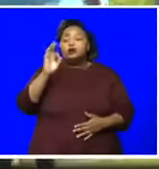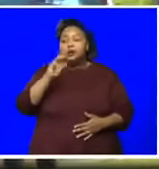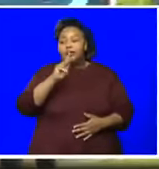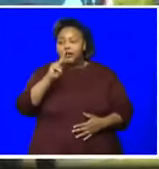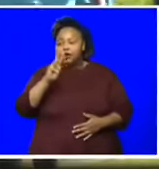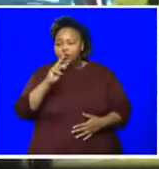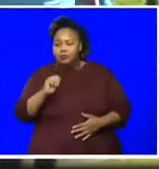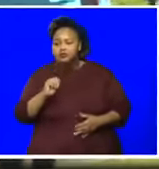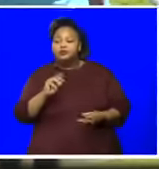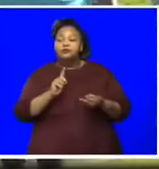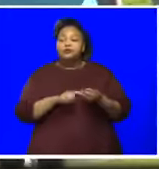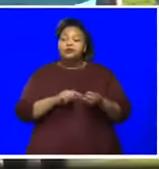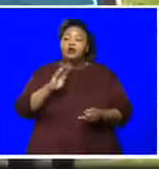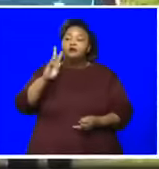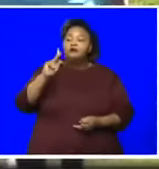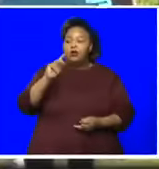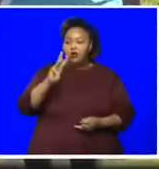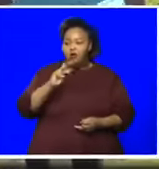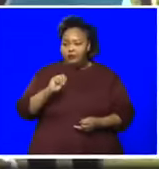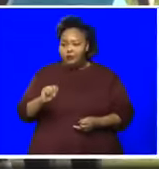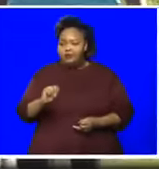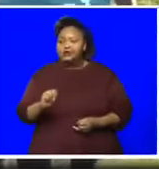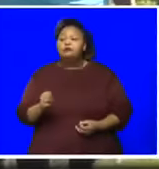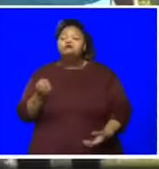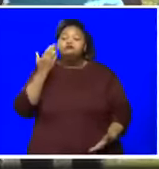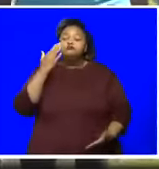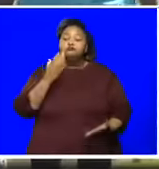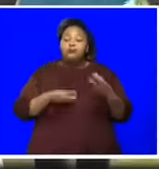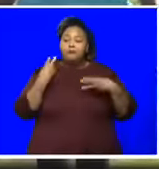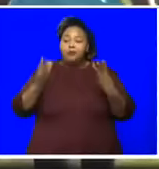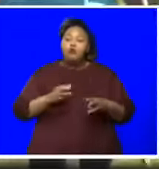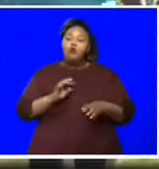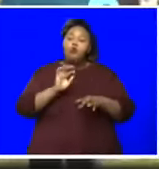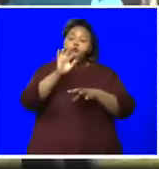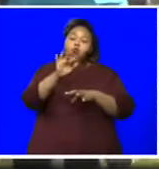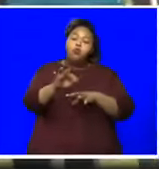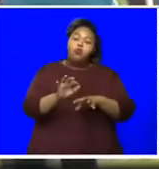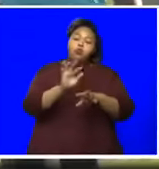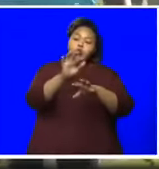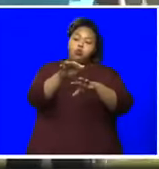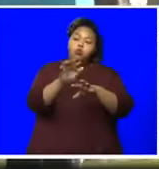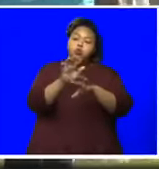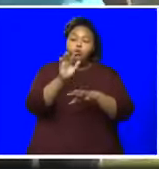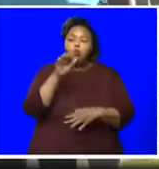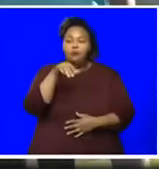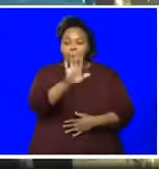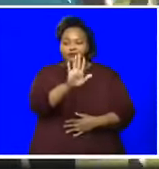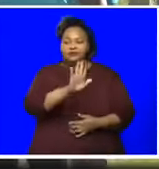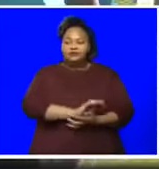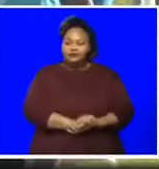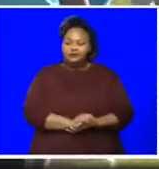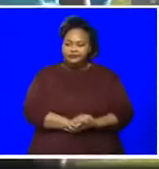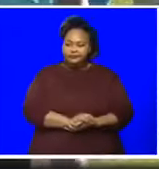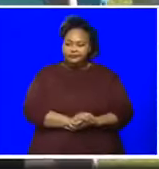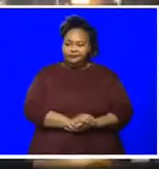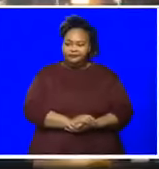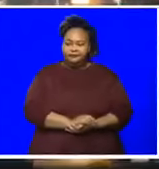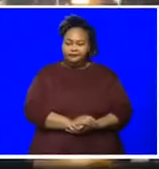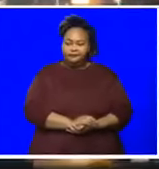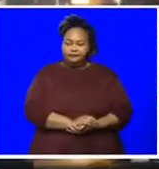ngemakhilomitha lamanye nengcenye eTindzabeni kubika Fortune Dlangamandla nasandisa umlambo